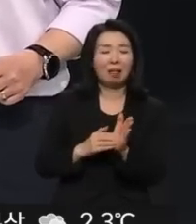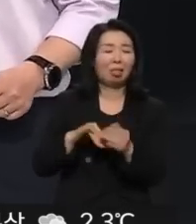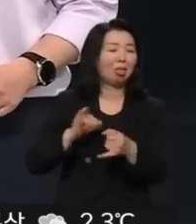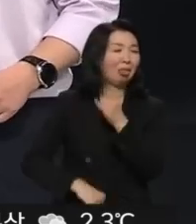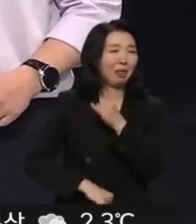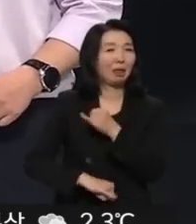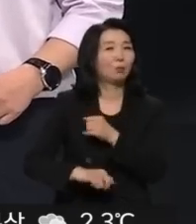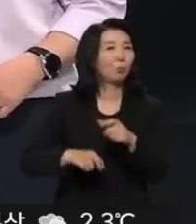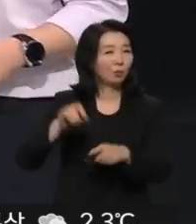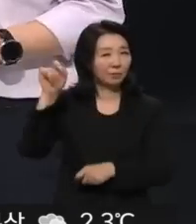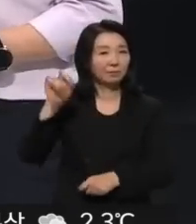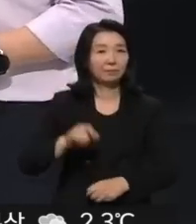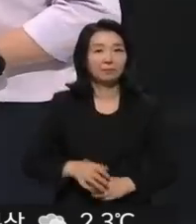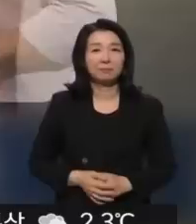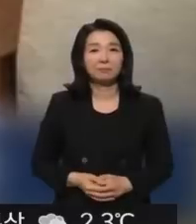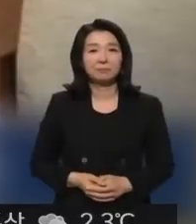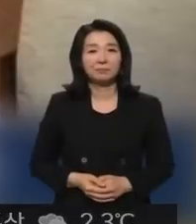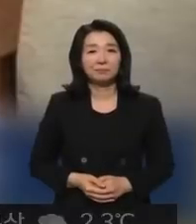지가 오래긴 하죠.